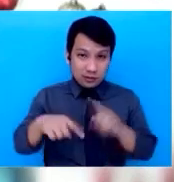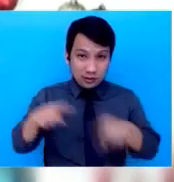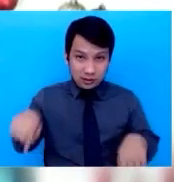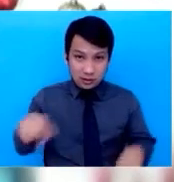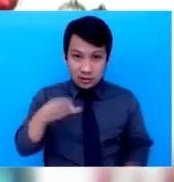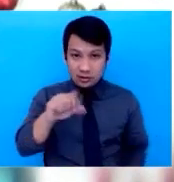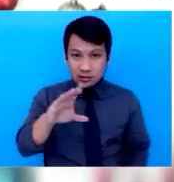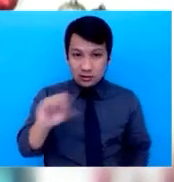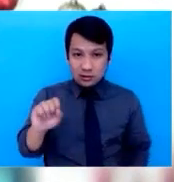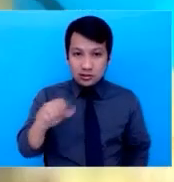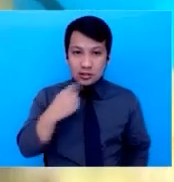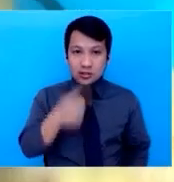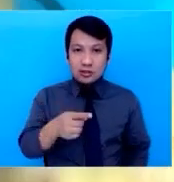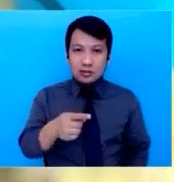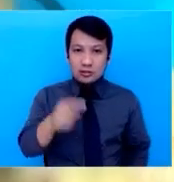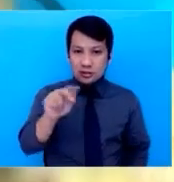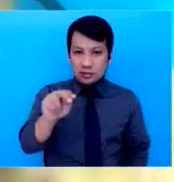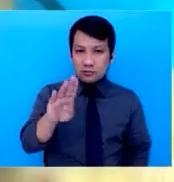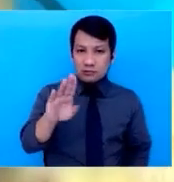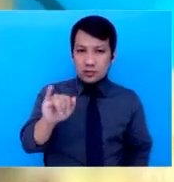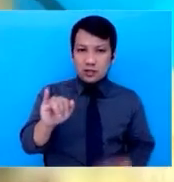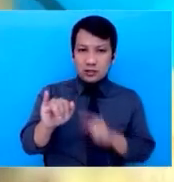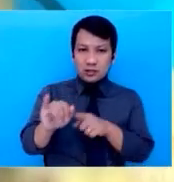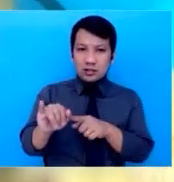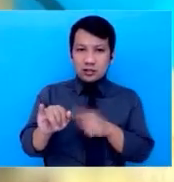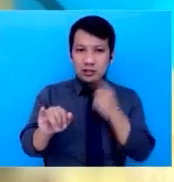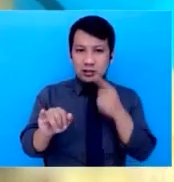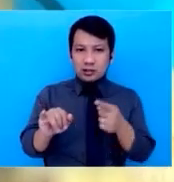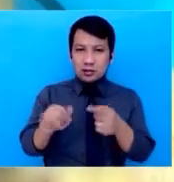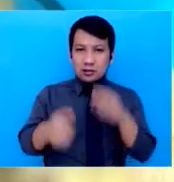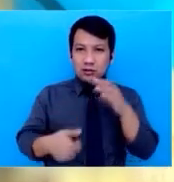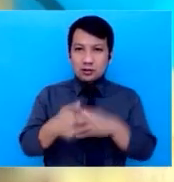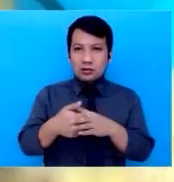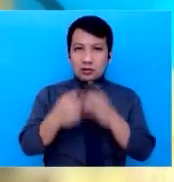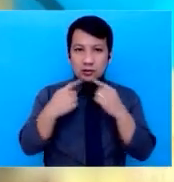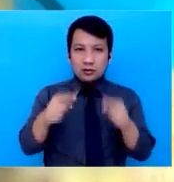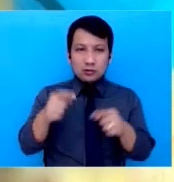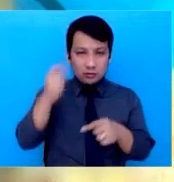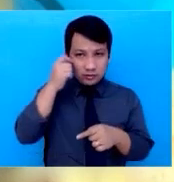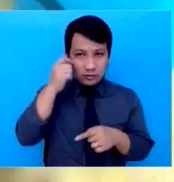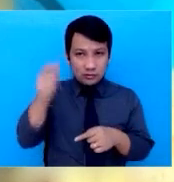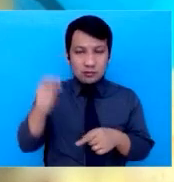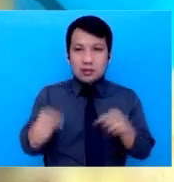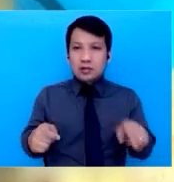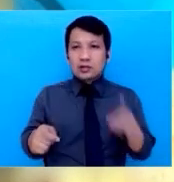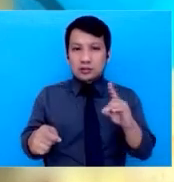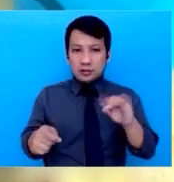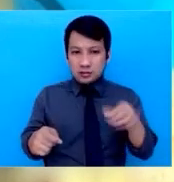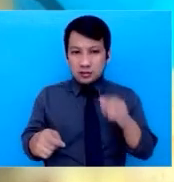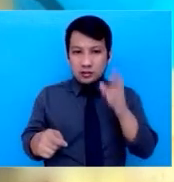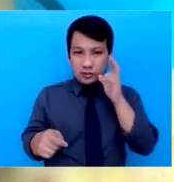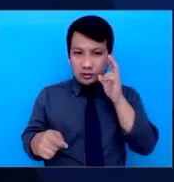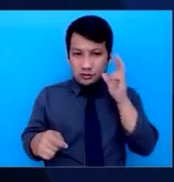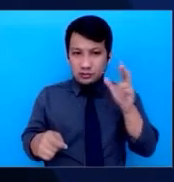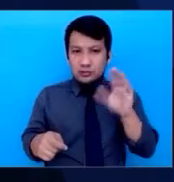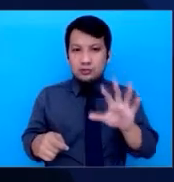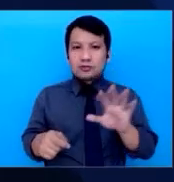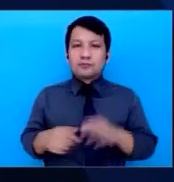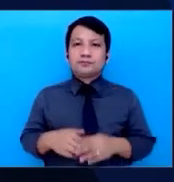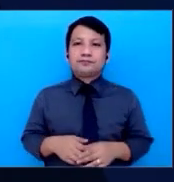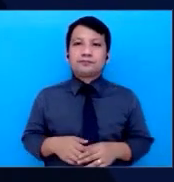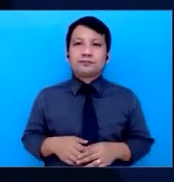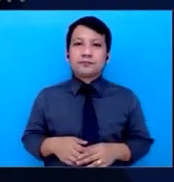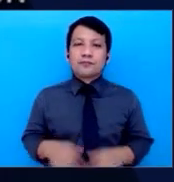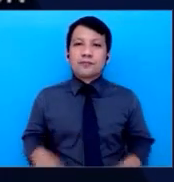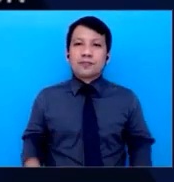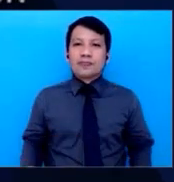NBI Cybercrime Division Chief Vic Lorenzo sa panayam ng programang Ted Filon at DJ Chacha sa Radyo 5.